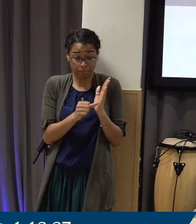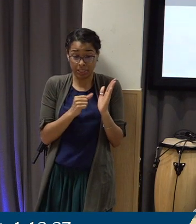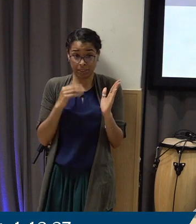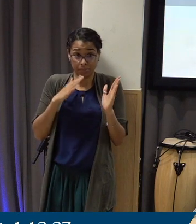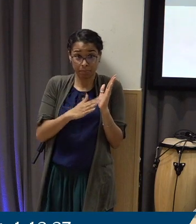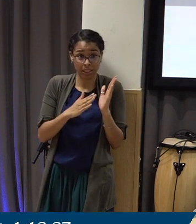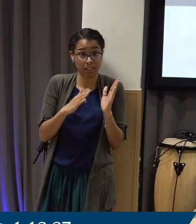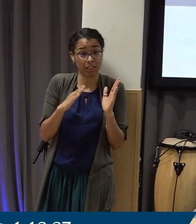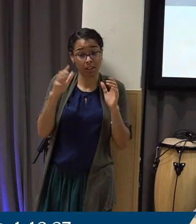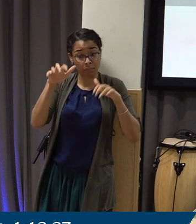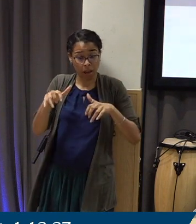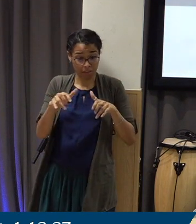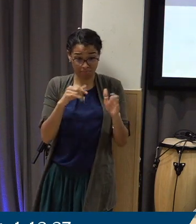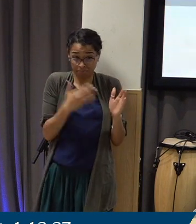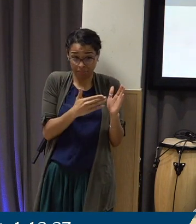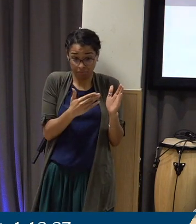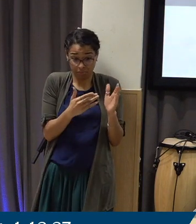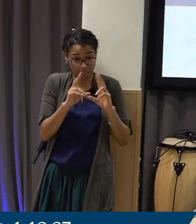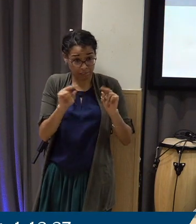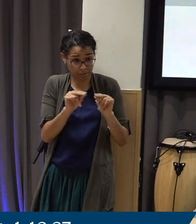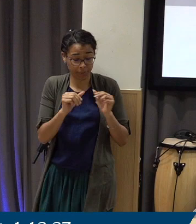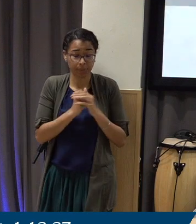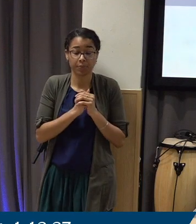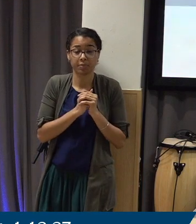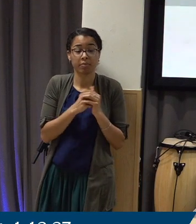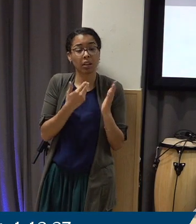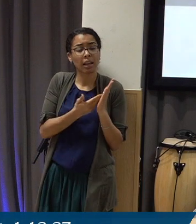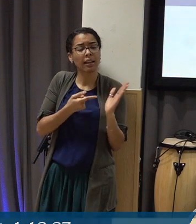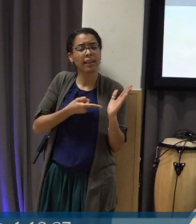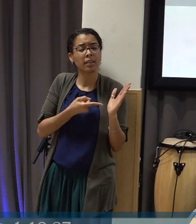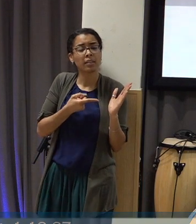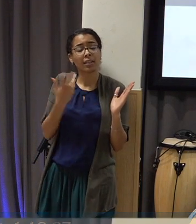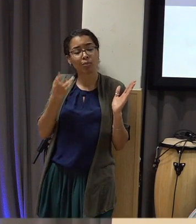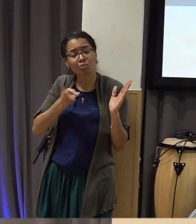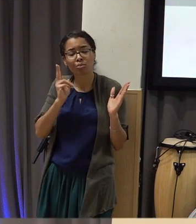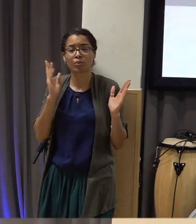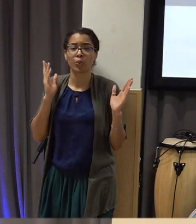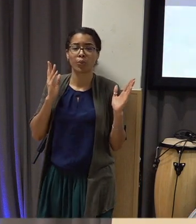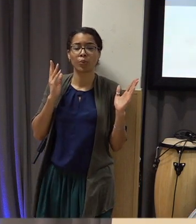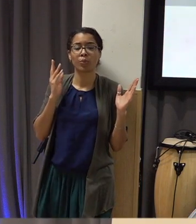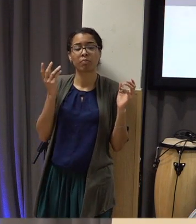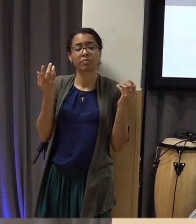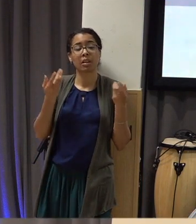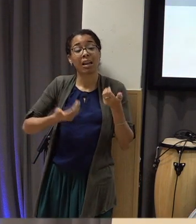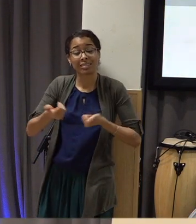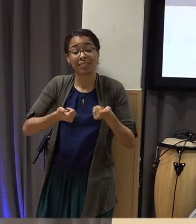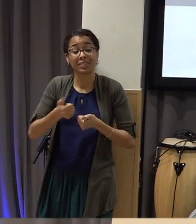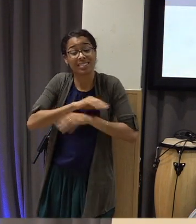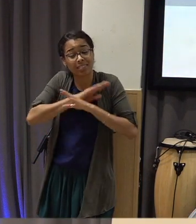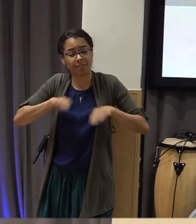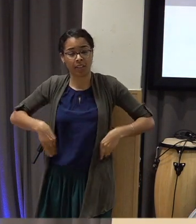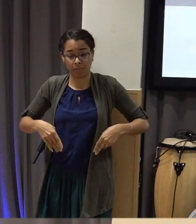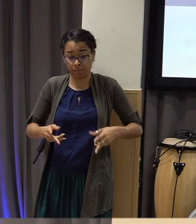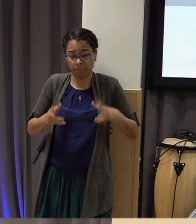Marc. Et dans la partie qui nous intéresse, elle concerne le ministère final de Jésus. Donc à Jérusalem, c'est le temps